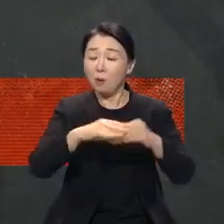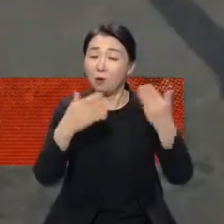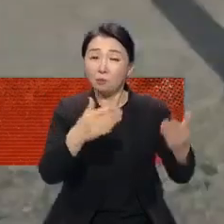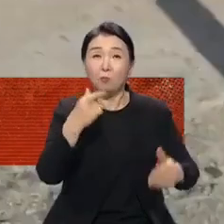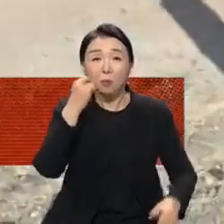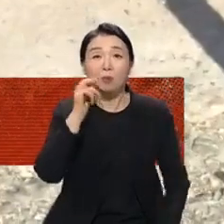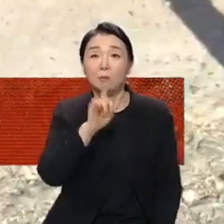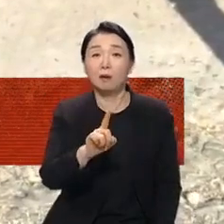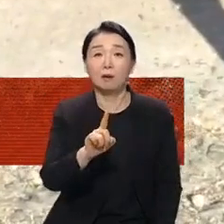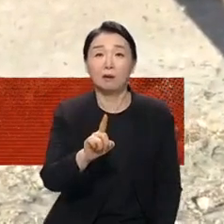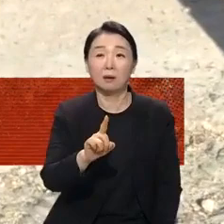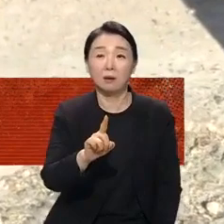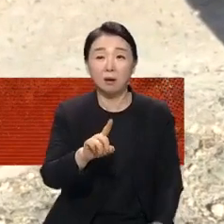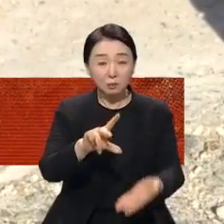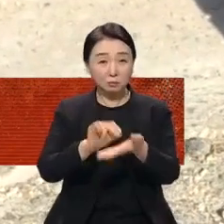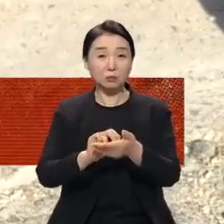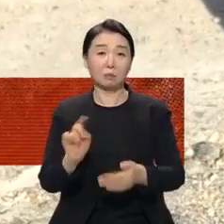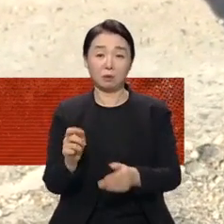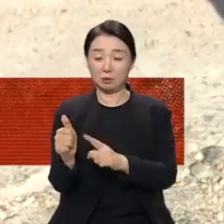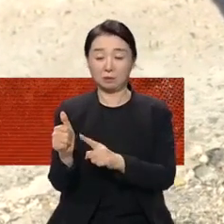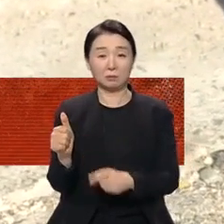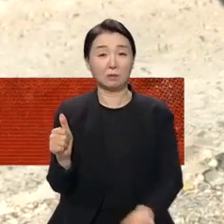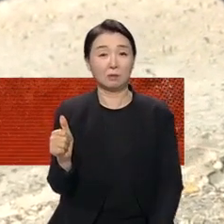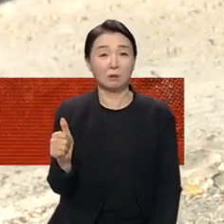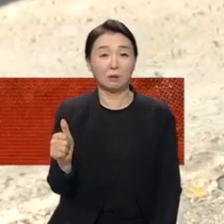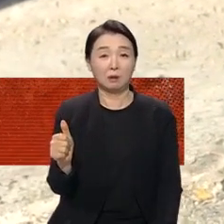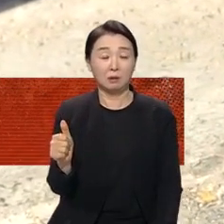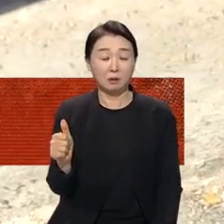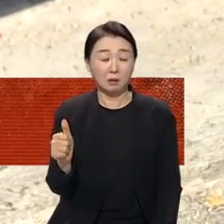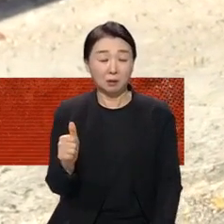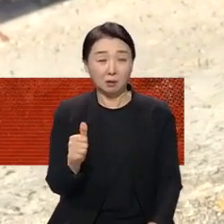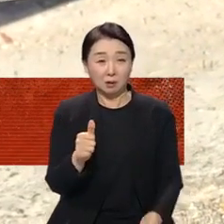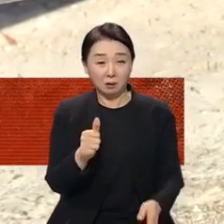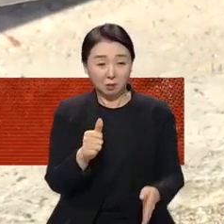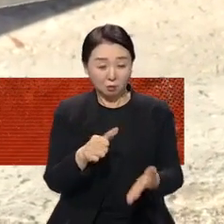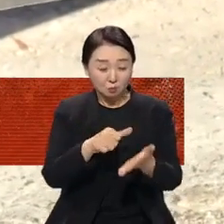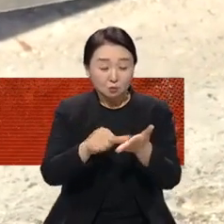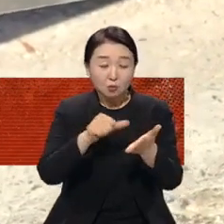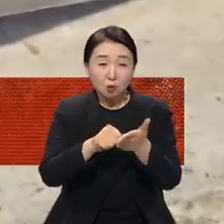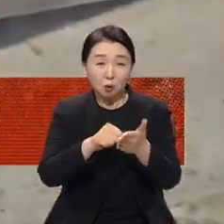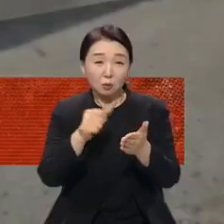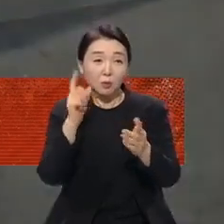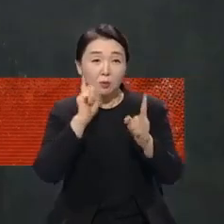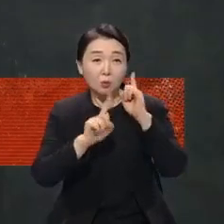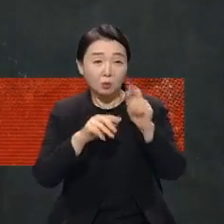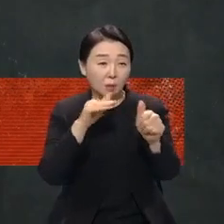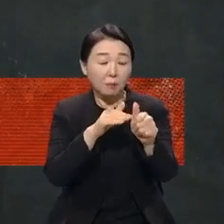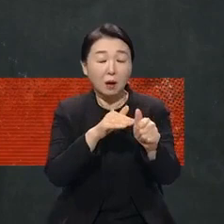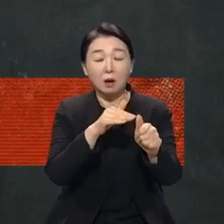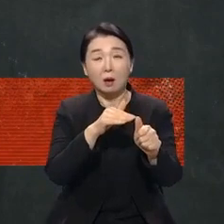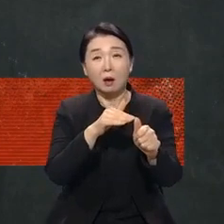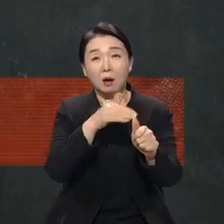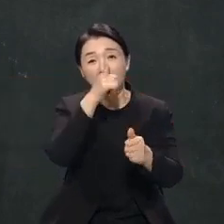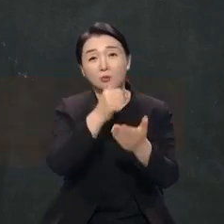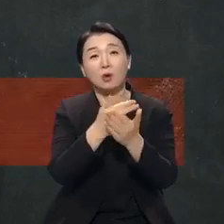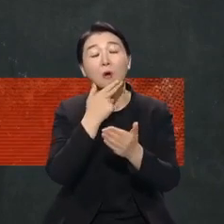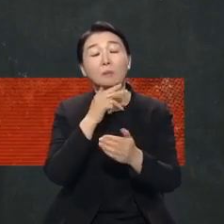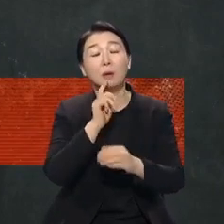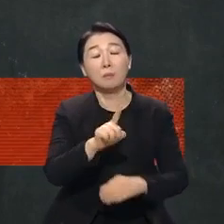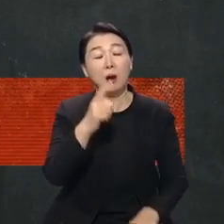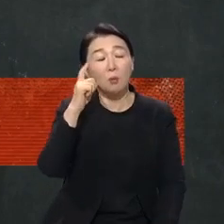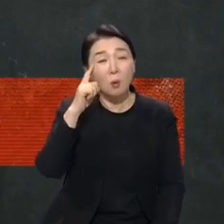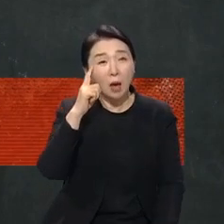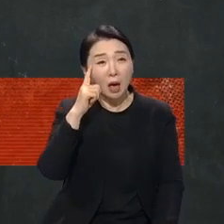합니다 어 그런데 문제는이 남성에 대해서 재물 선교 무혐의가 나왔다는 겁니다이 경찰 설명으론 고의가 아니기